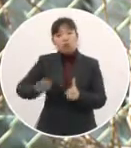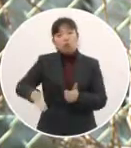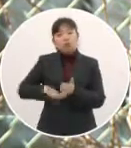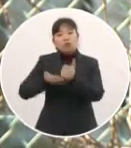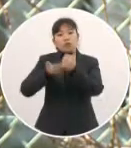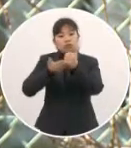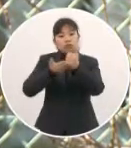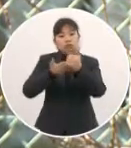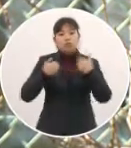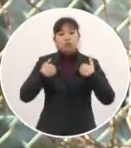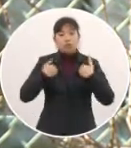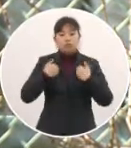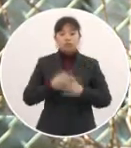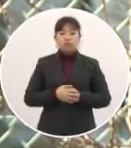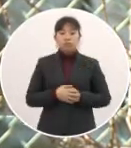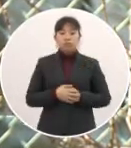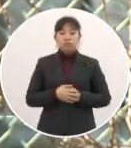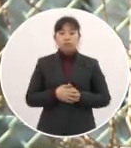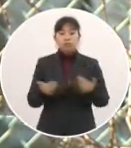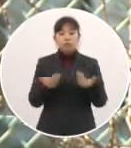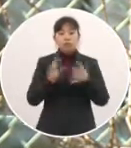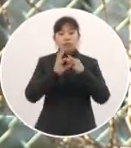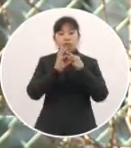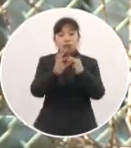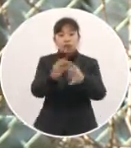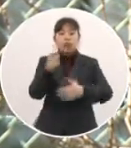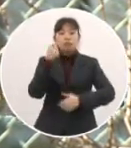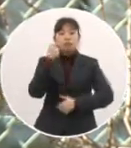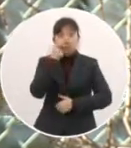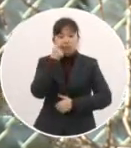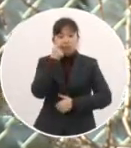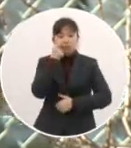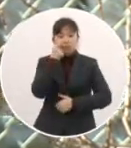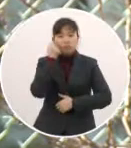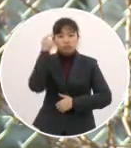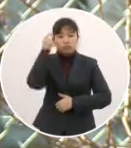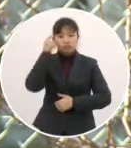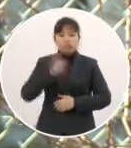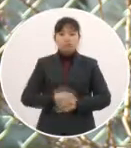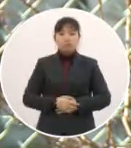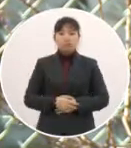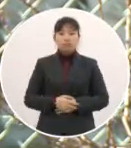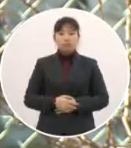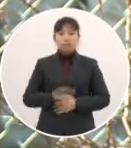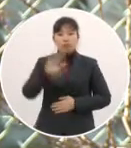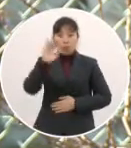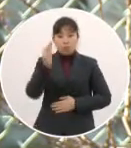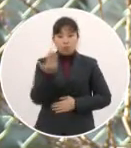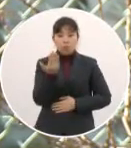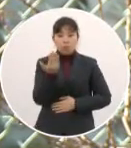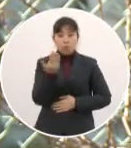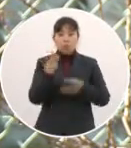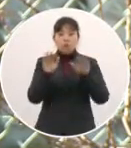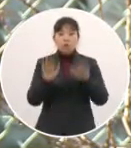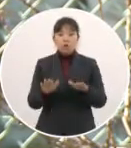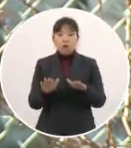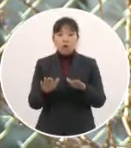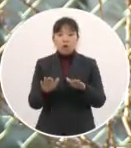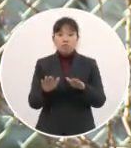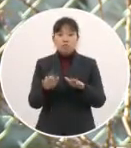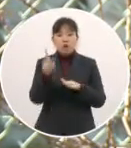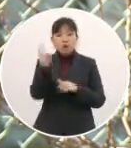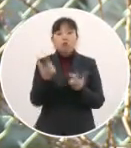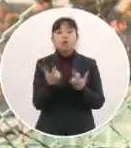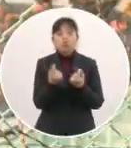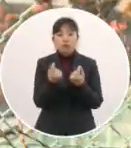あるし、やっぱり仕事続けるの難しそうだよ。 でもね、今はそんな